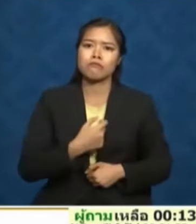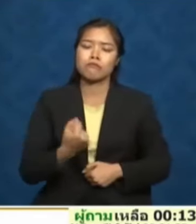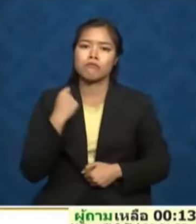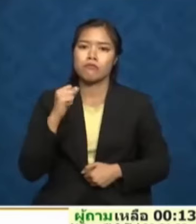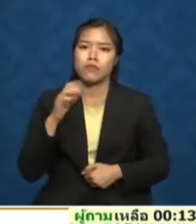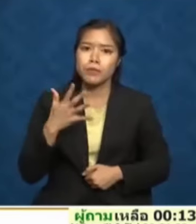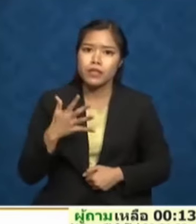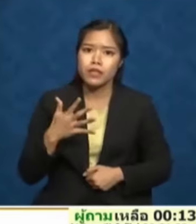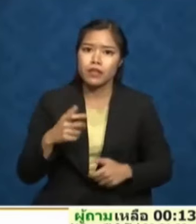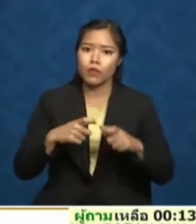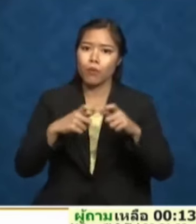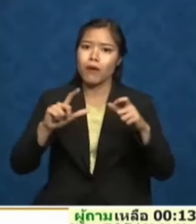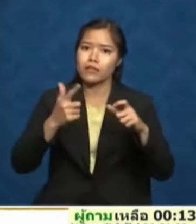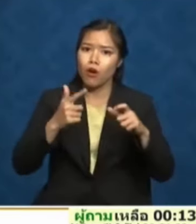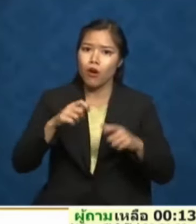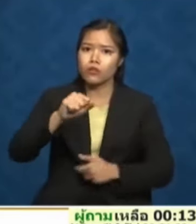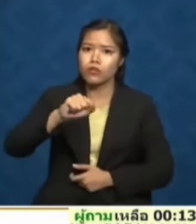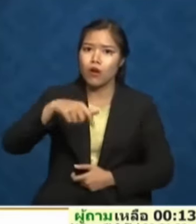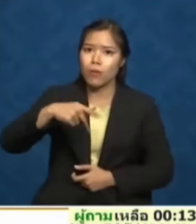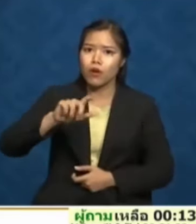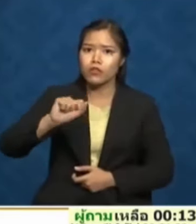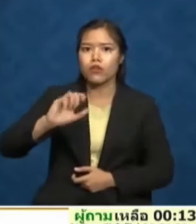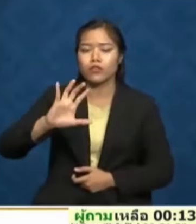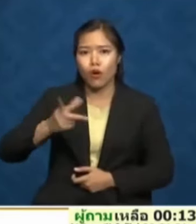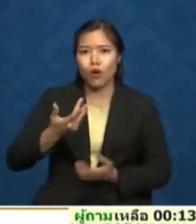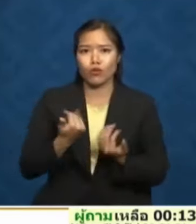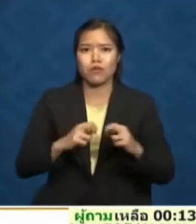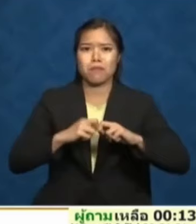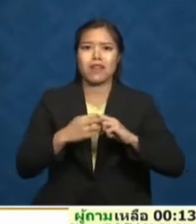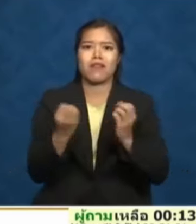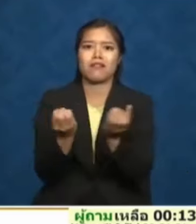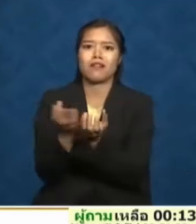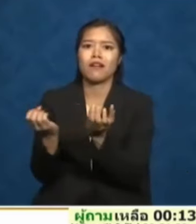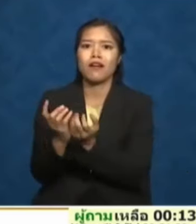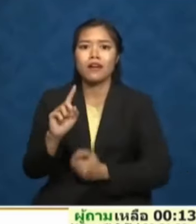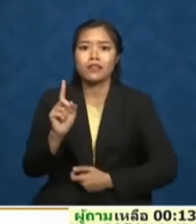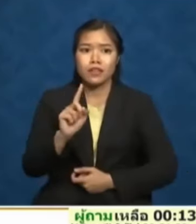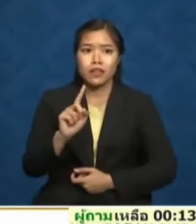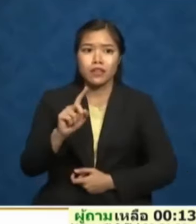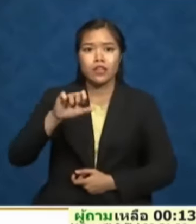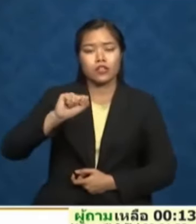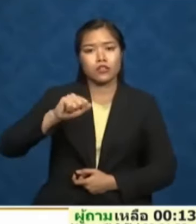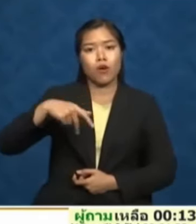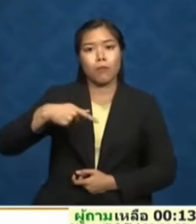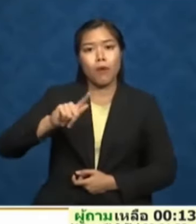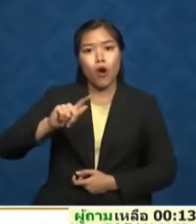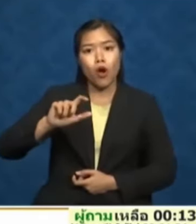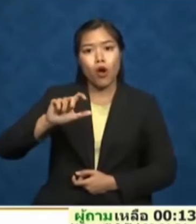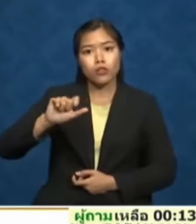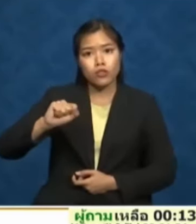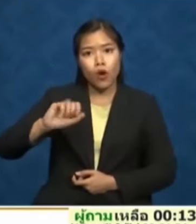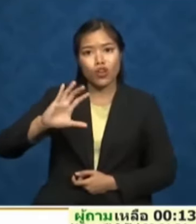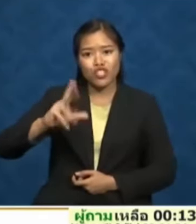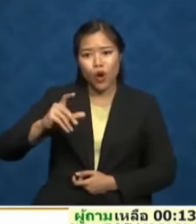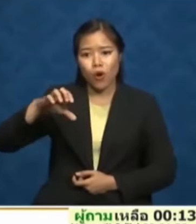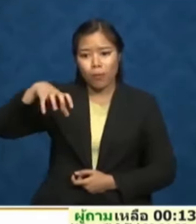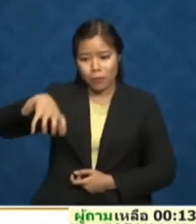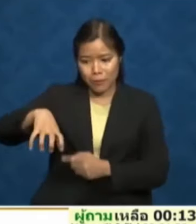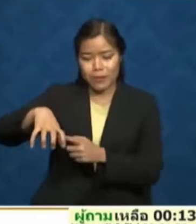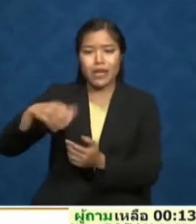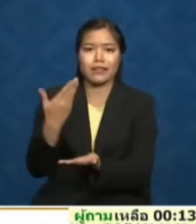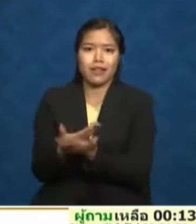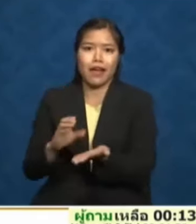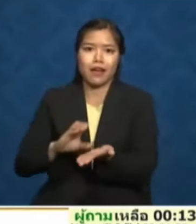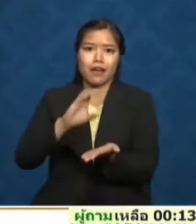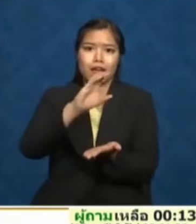ในหลักประกันสุขภาพถ้วนหน้าค่ะปัญหาที่กำลังประสบอยู่นี้ก็คือสปสชค้างจ่ายเงินคลินิกชุม